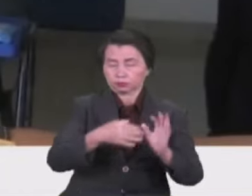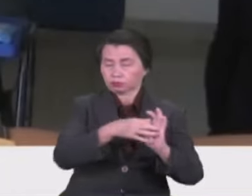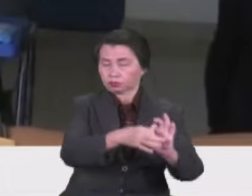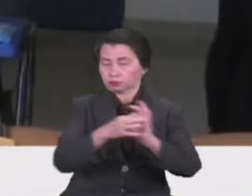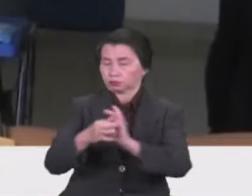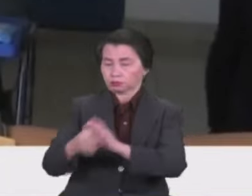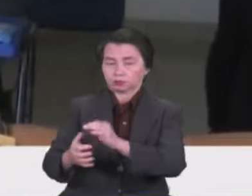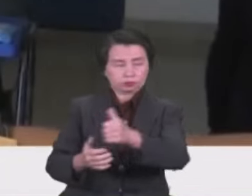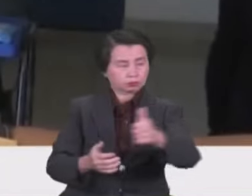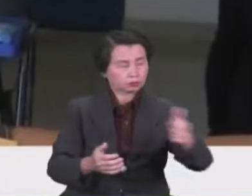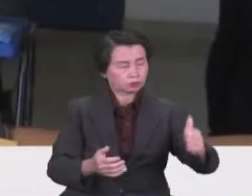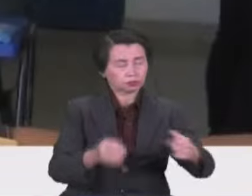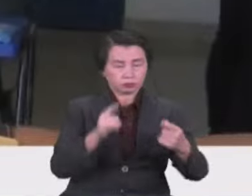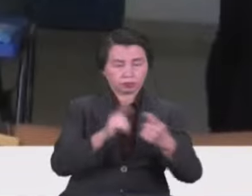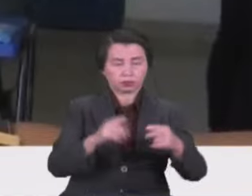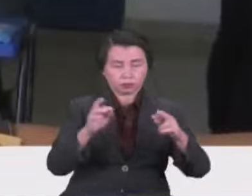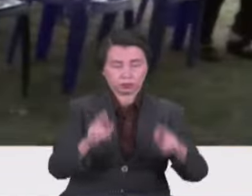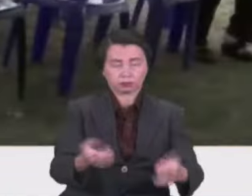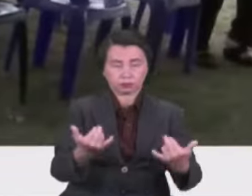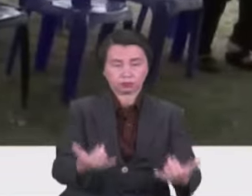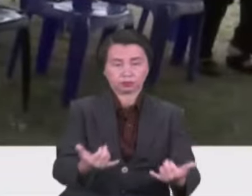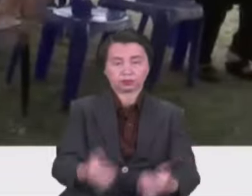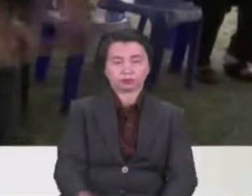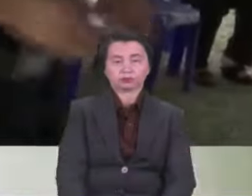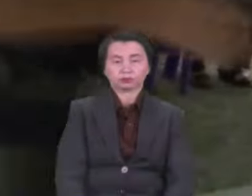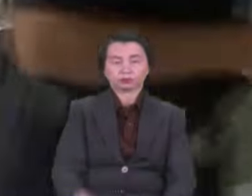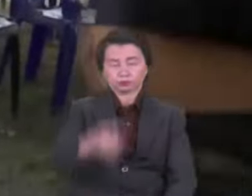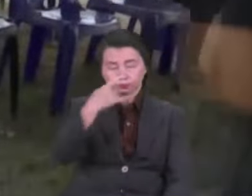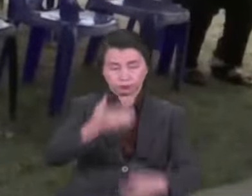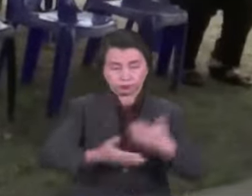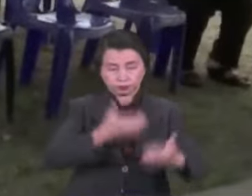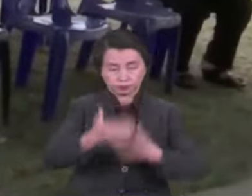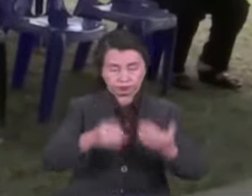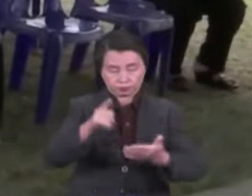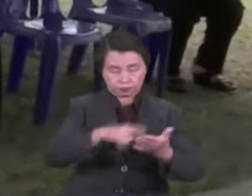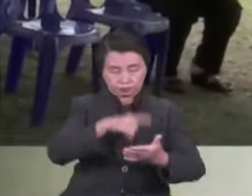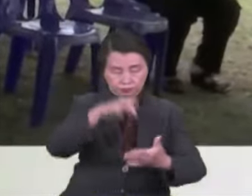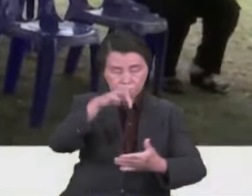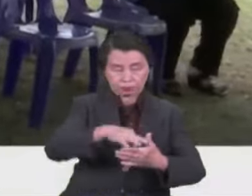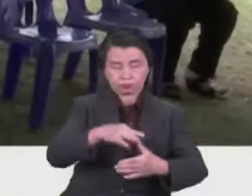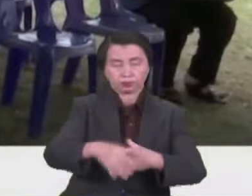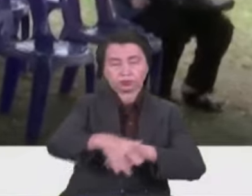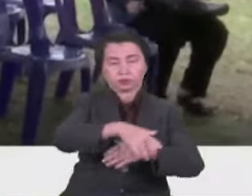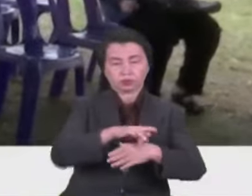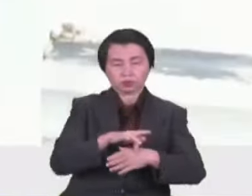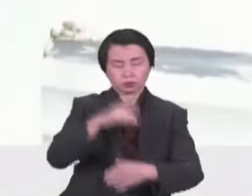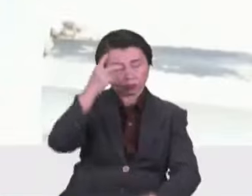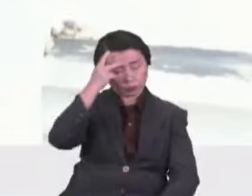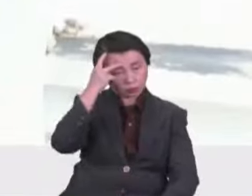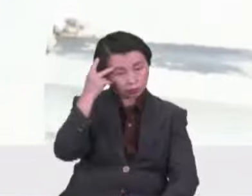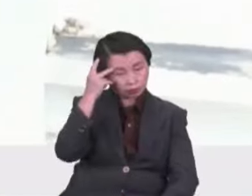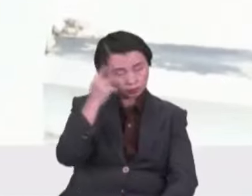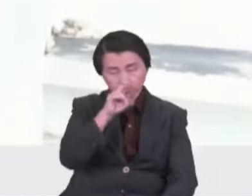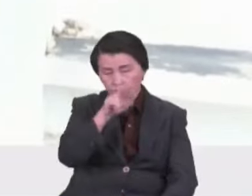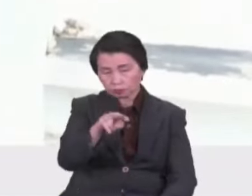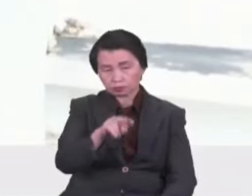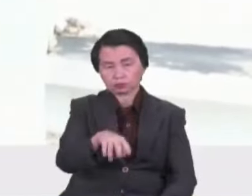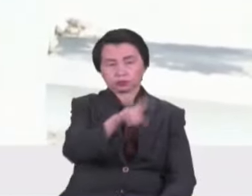padu dan baik kepada kami lah. Manakala bagi proses pengundian awal bagi ibu pejabat polis daerah Keningau